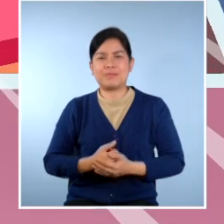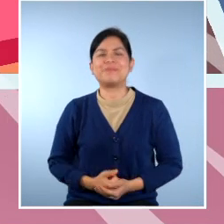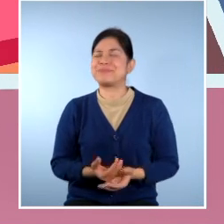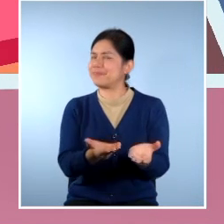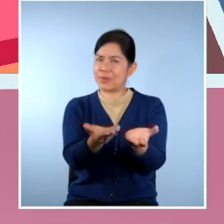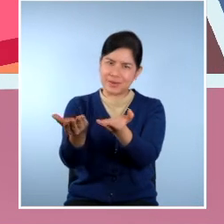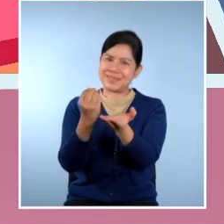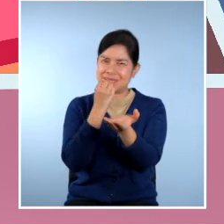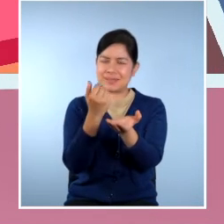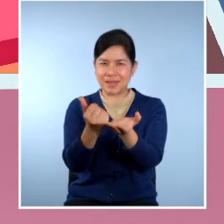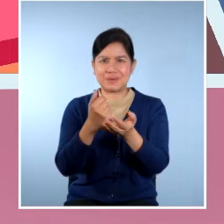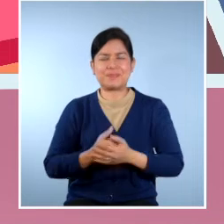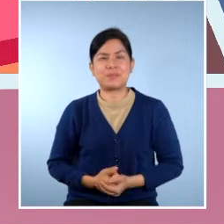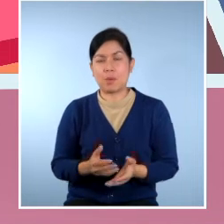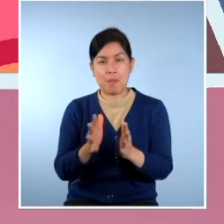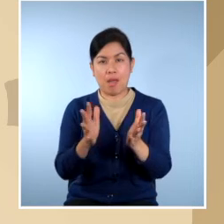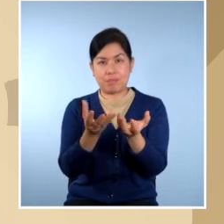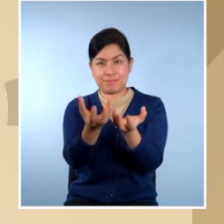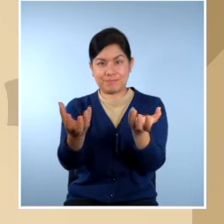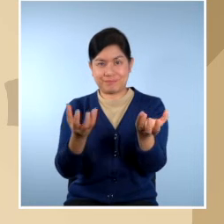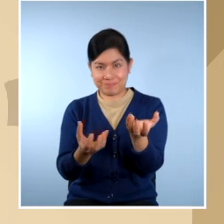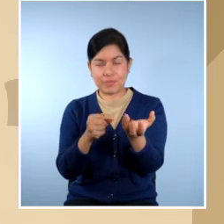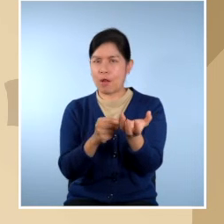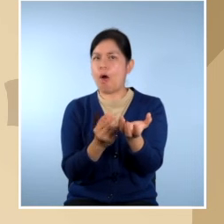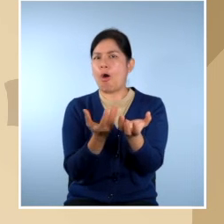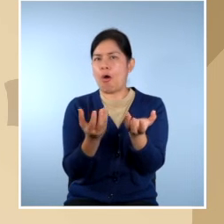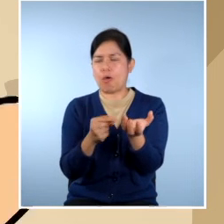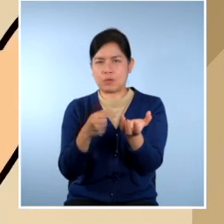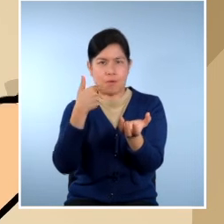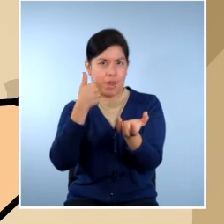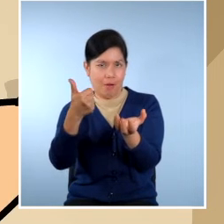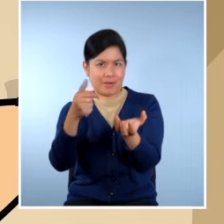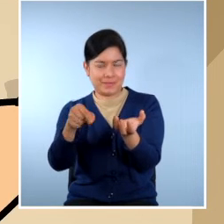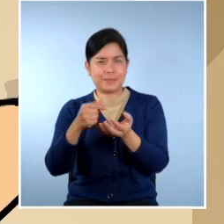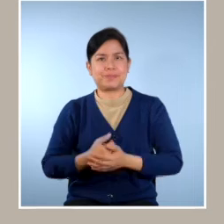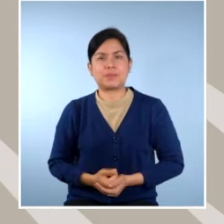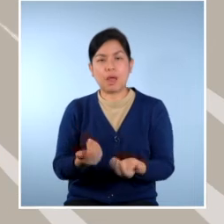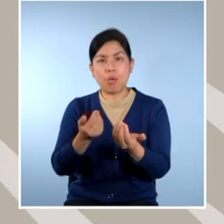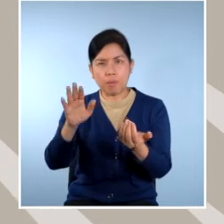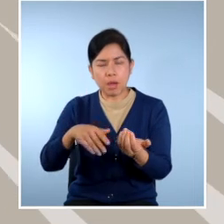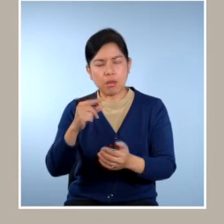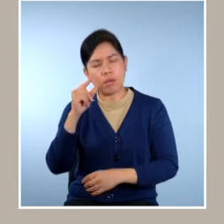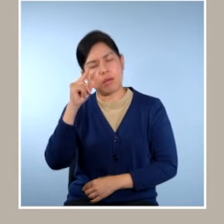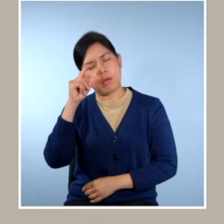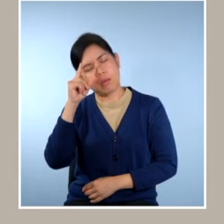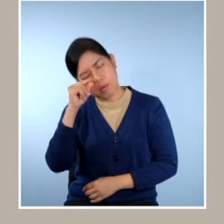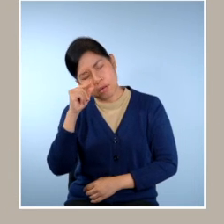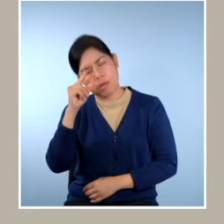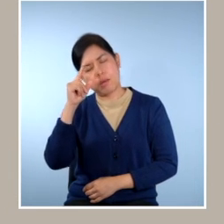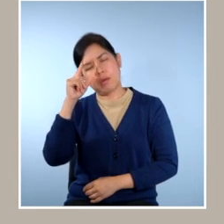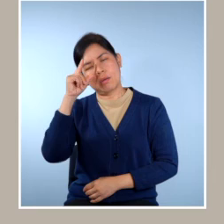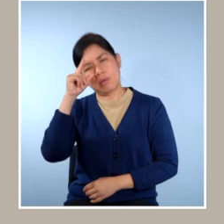หได้เลยนี่ๆๆ เยอะเลยเจ้าอร่อยเลยนะเนี่ยมาตอนน้ำตอนน้ำหลบกมอยที่พื้น